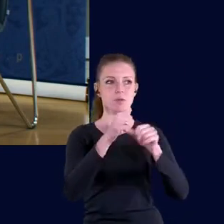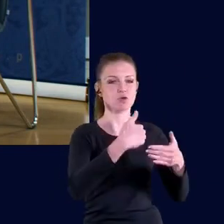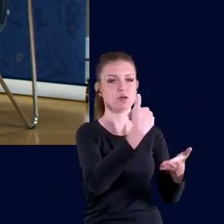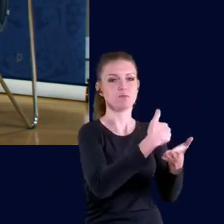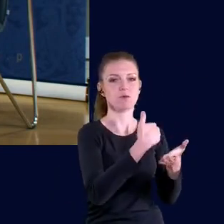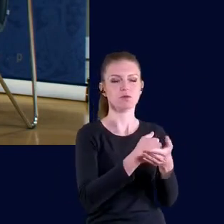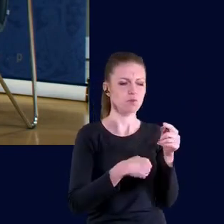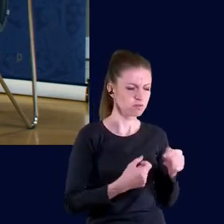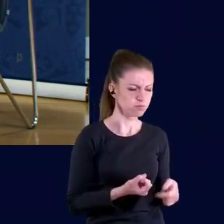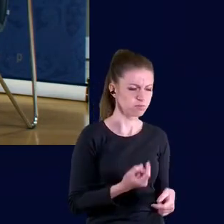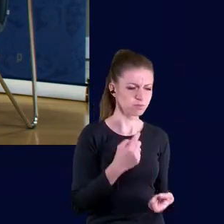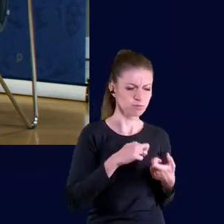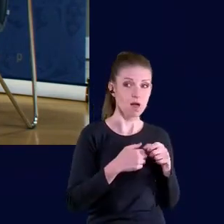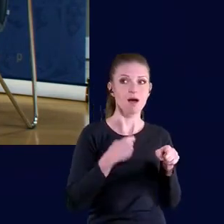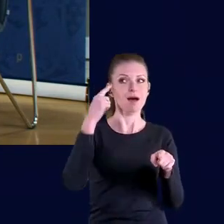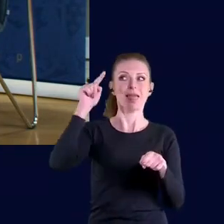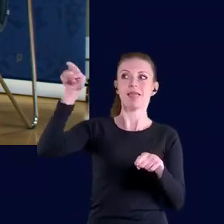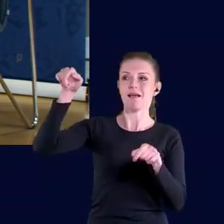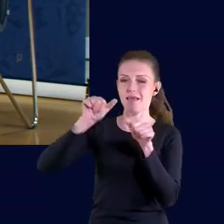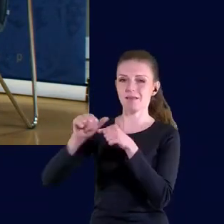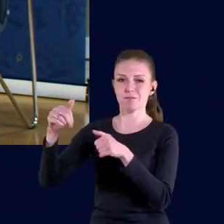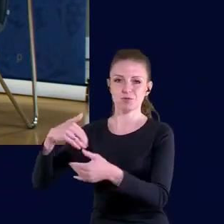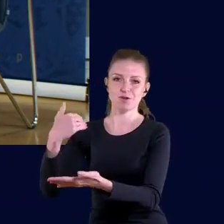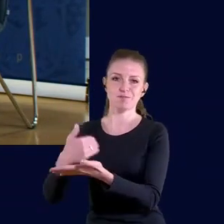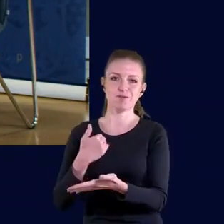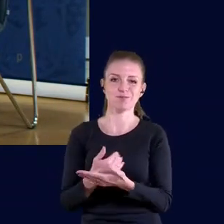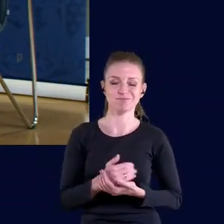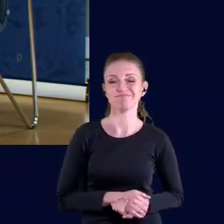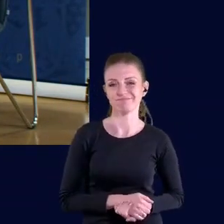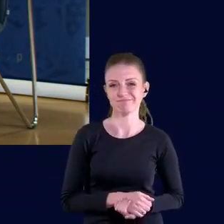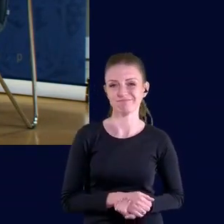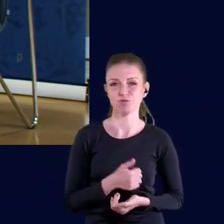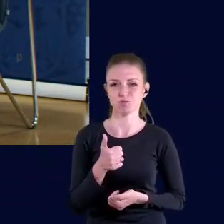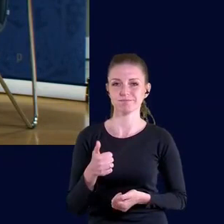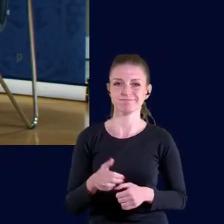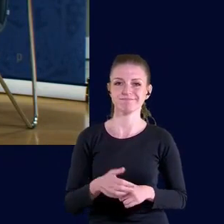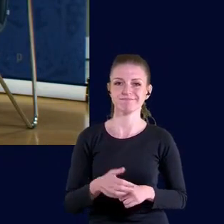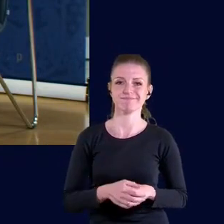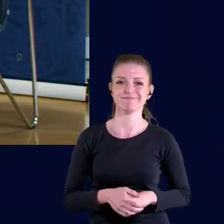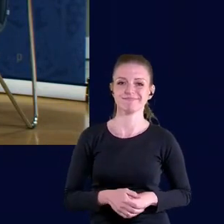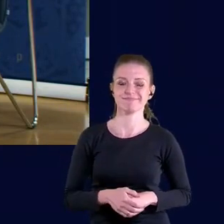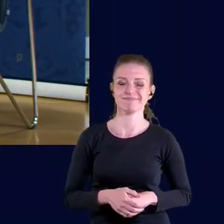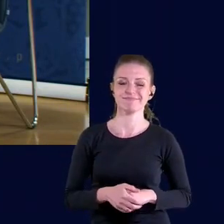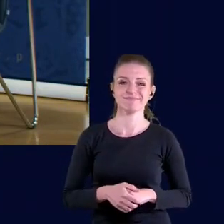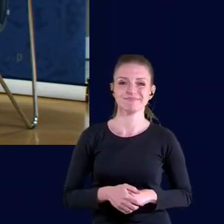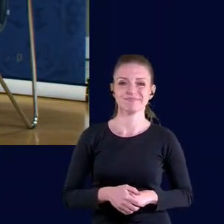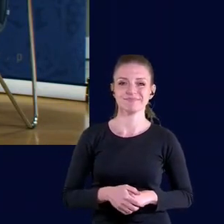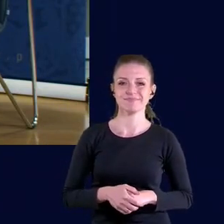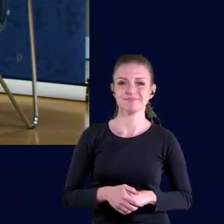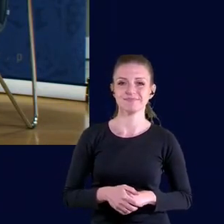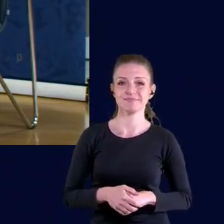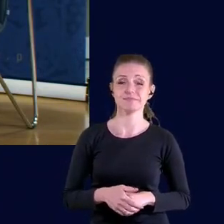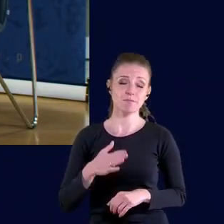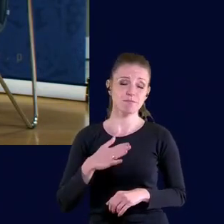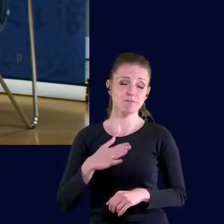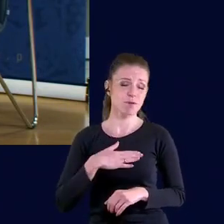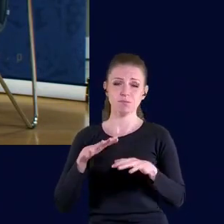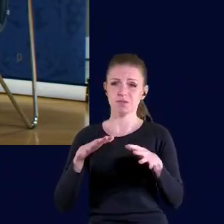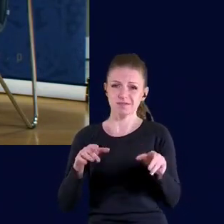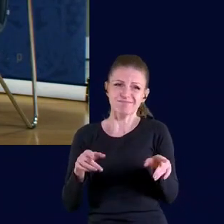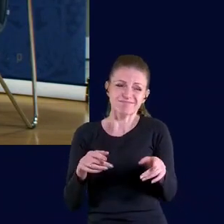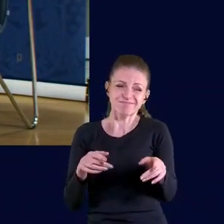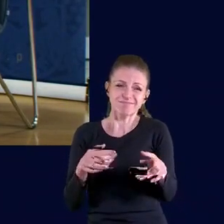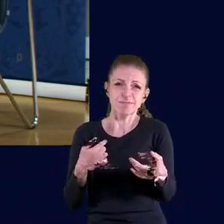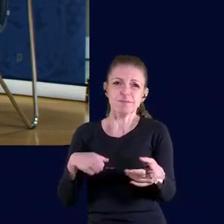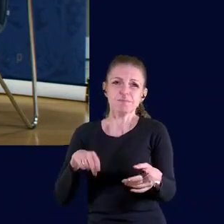bo podejrzewam że większości bibliotek niezależnie od pewnych różnic kontekstowych same problemy